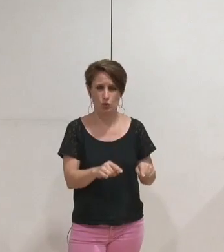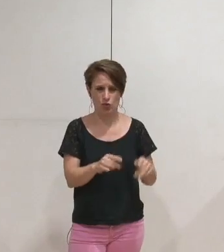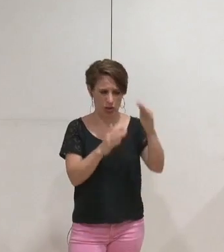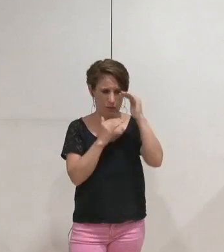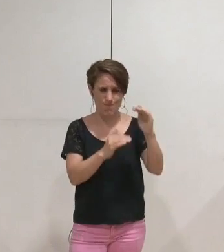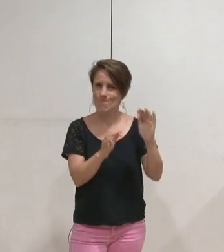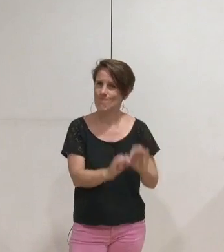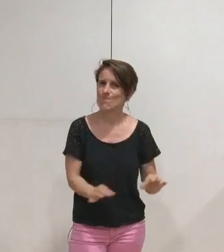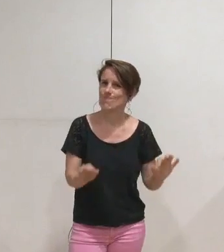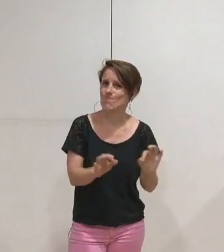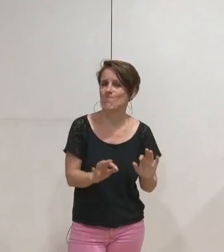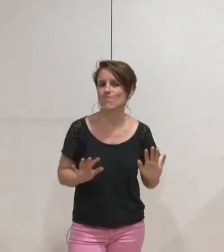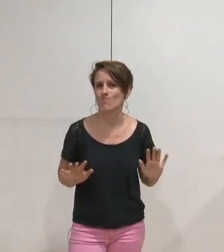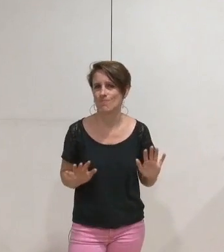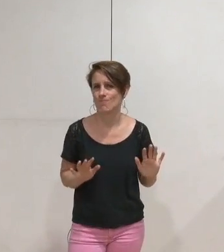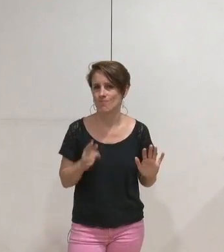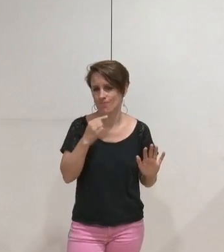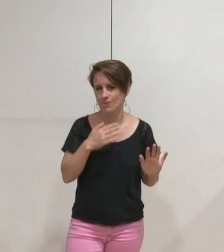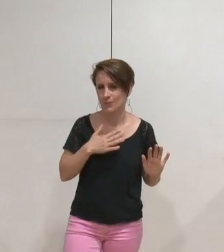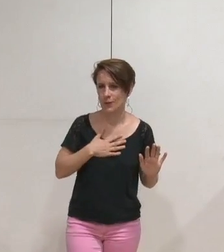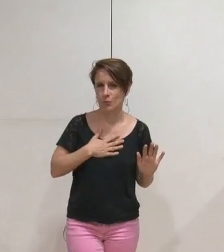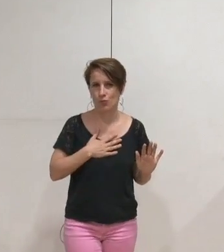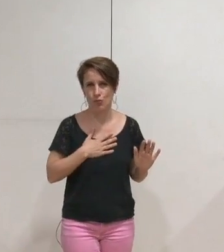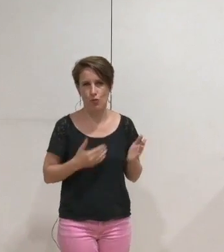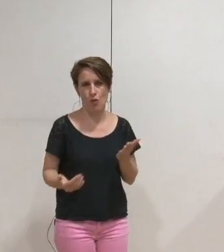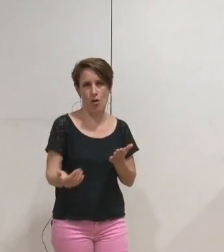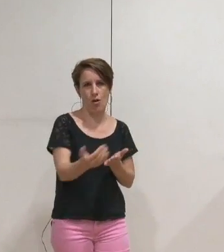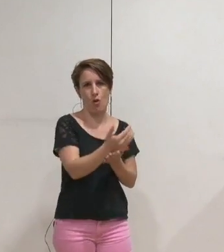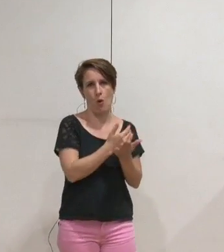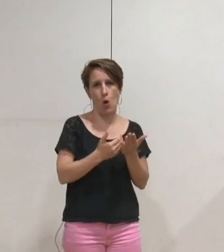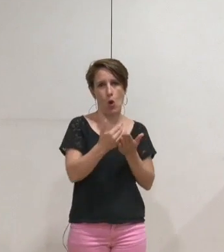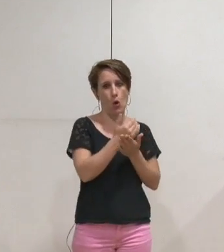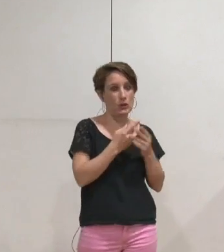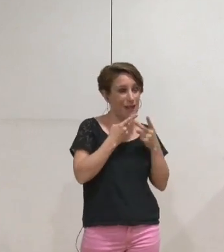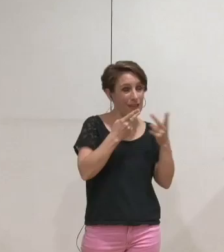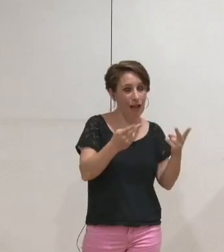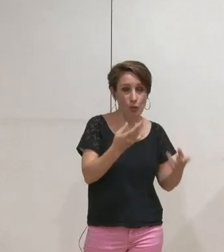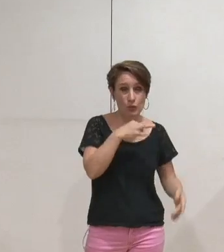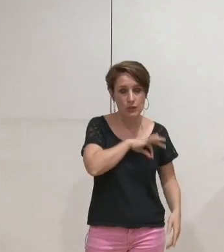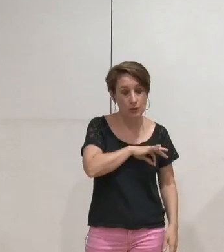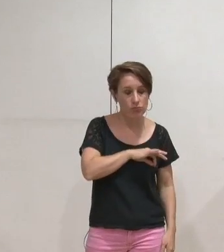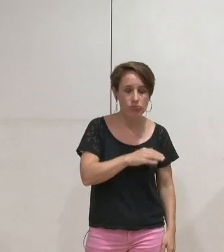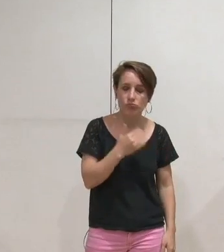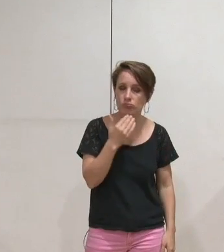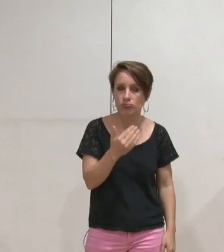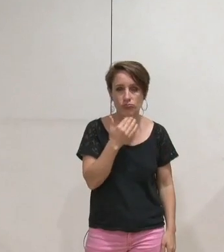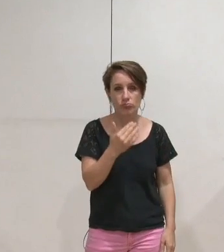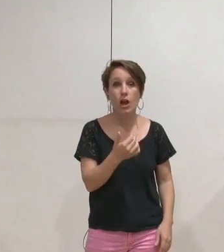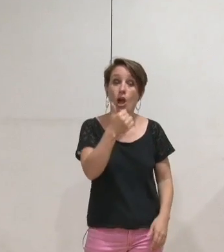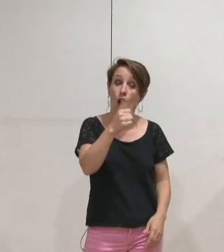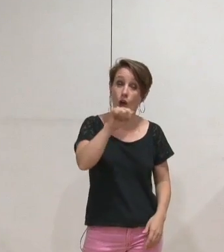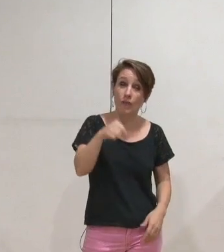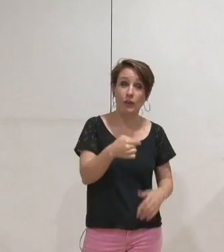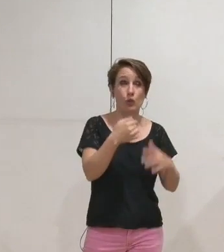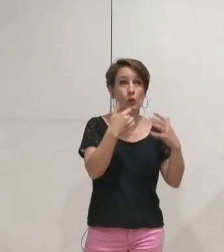possibilité de réaliser les recettes qui étaient annoncées notamment 1700000 de